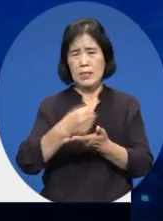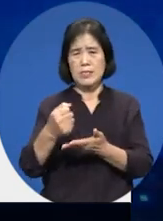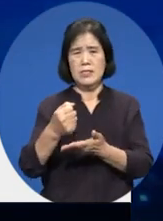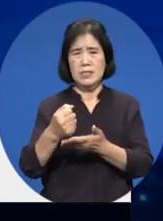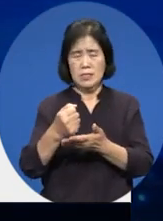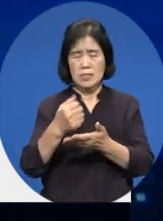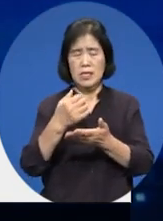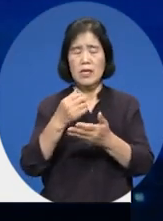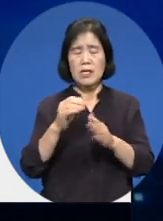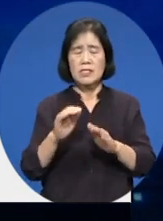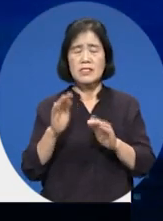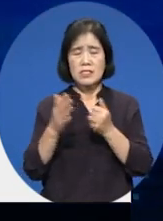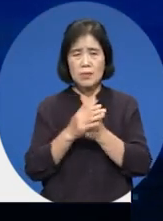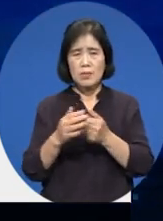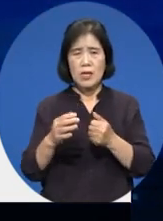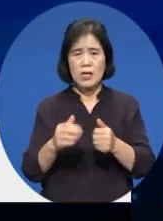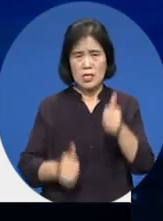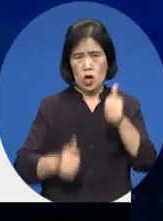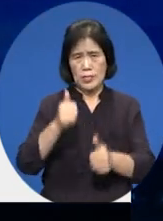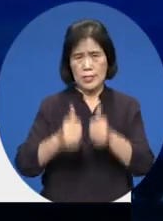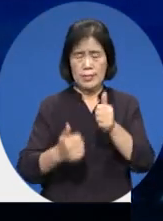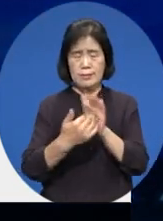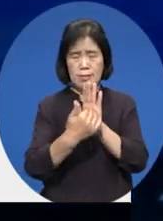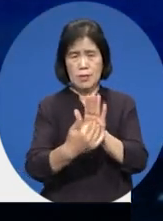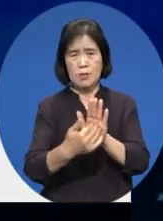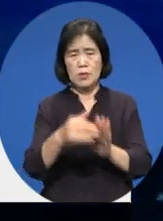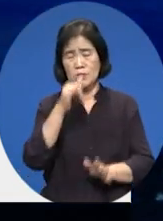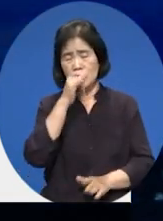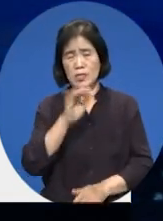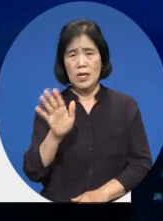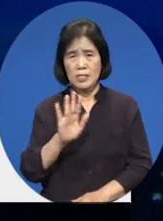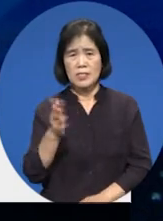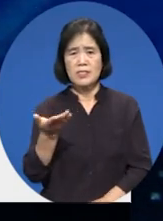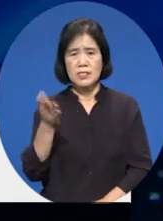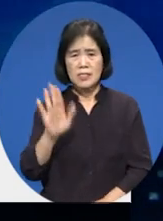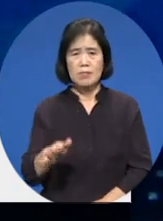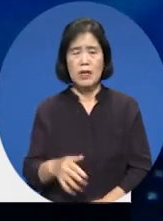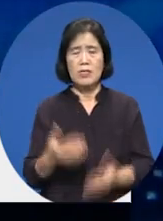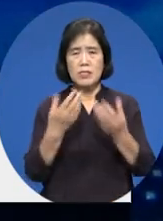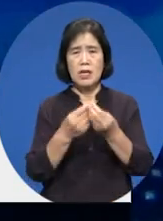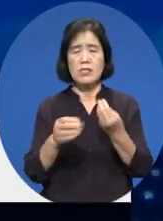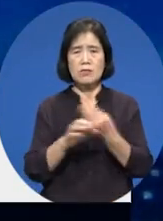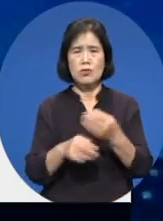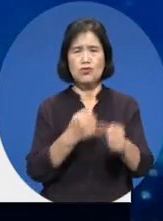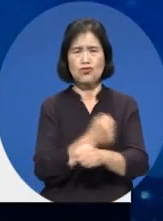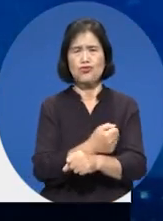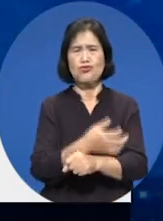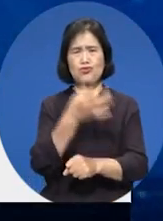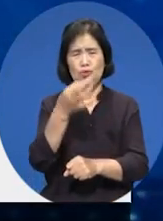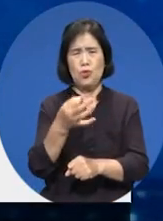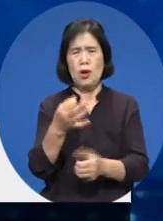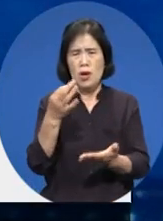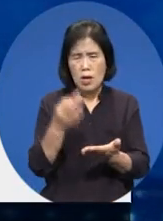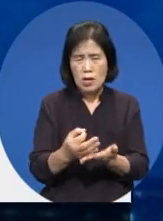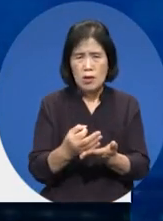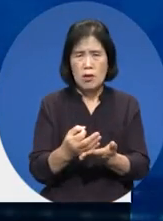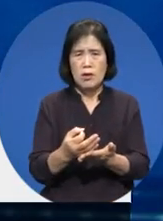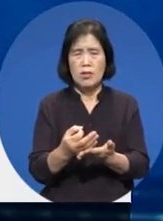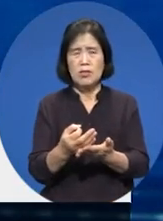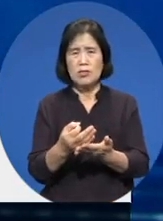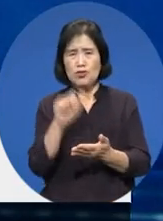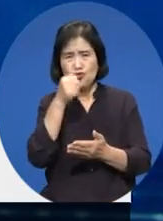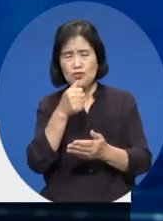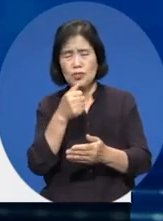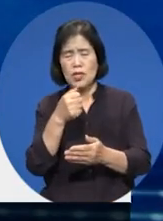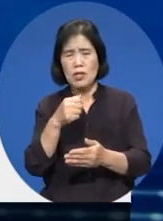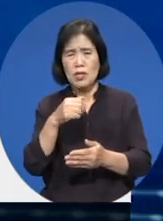많지요. 그리고 분명히 뭐 경쟁을 가로막고 있는 건 아닌데, 예를 들어서 수수료가 상당히 좀 낮거나 이런 중개소를